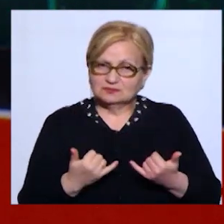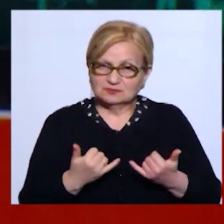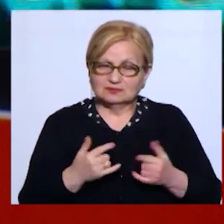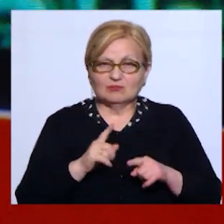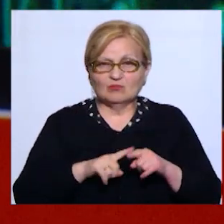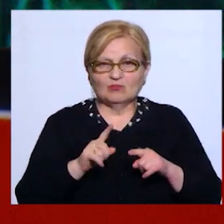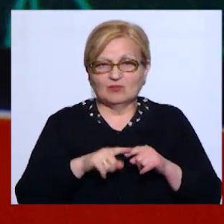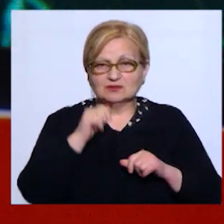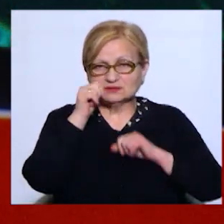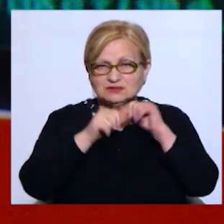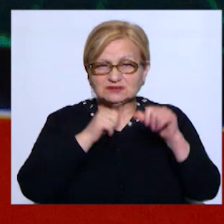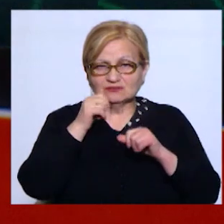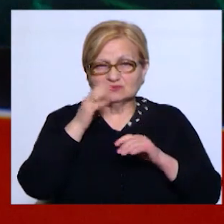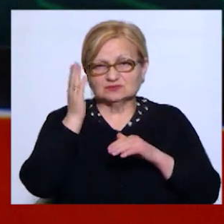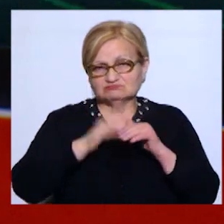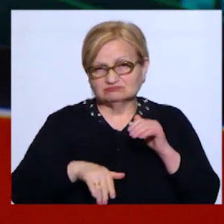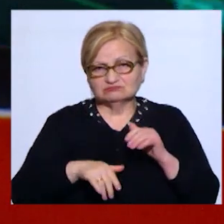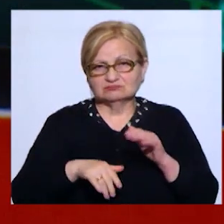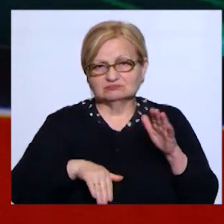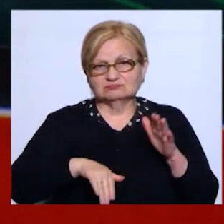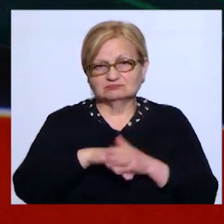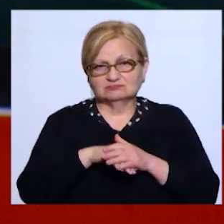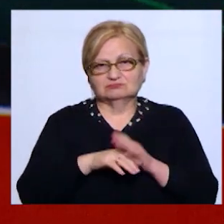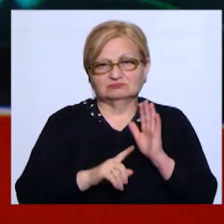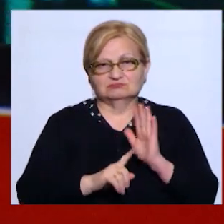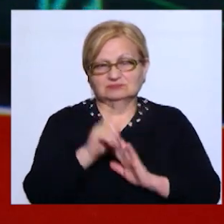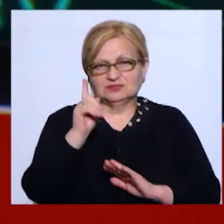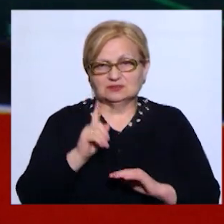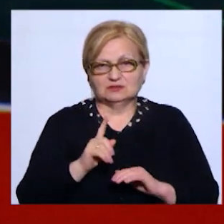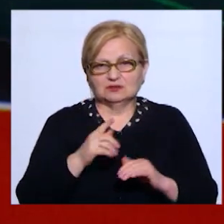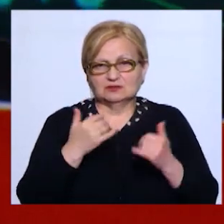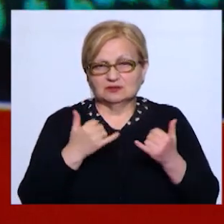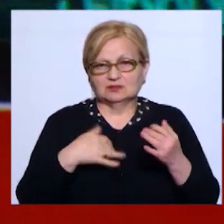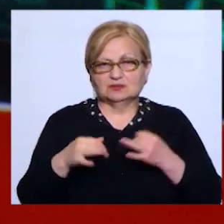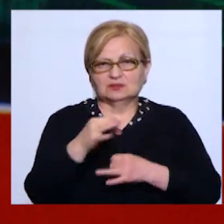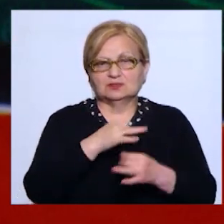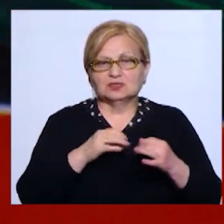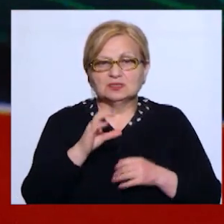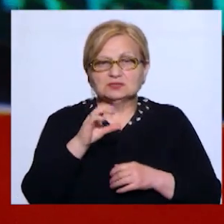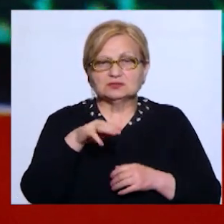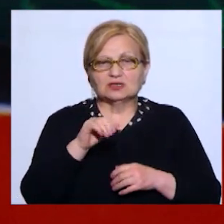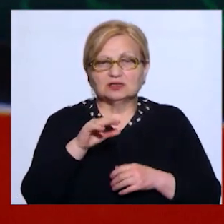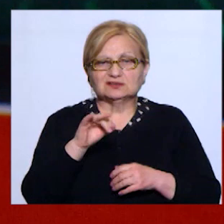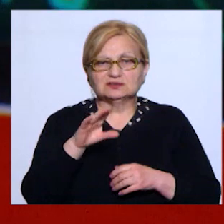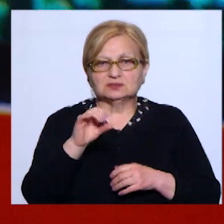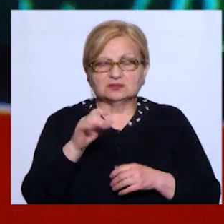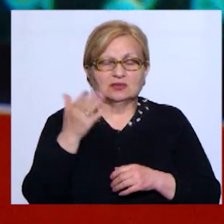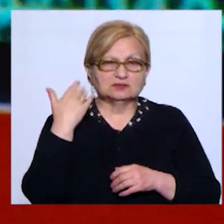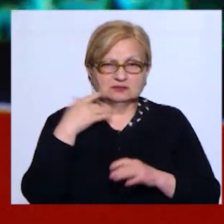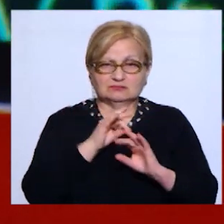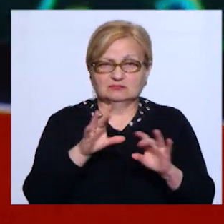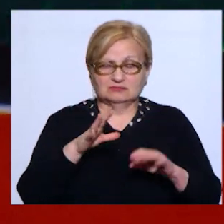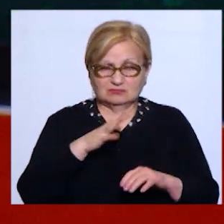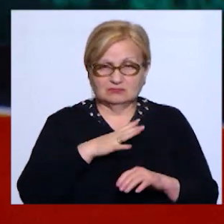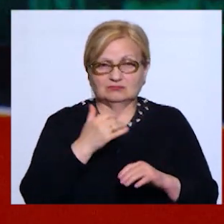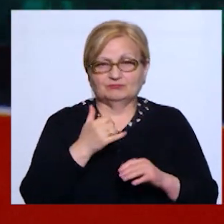მალე სასწავლო წელიც დასრულდება და დაგეწყებათ არდადაგები. დღეს ვისაუბრებთ სტატისტიკაზე, წინა გაკვეთილზე დავიწყე სტატისტიკაზე